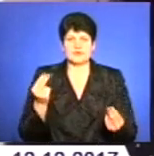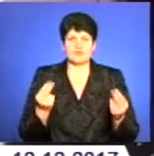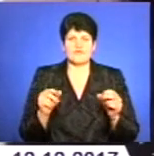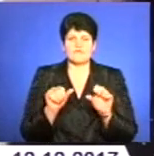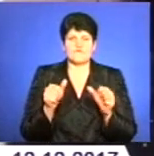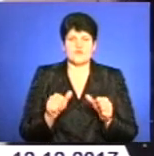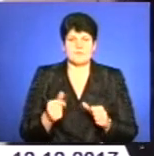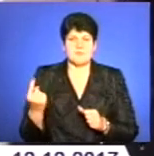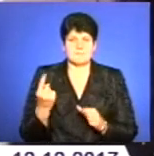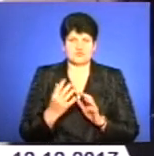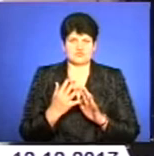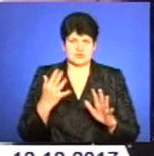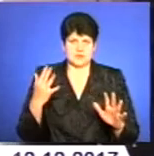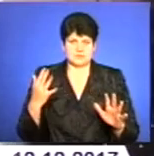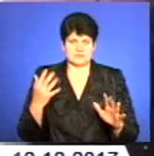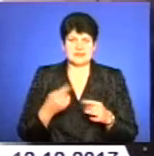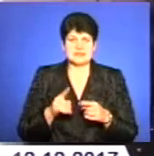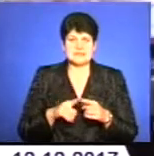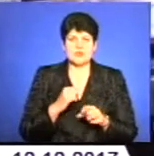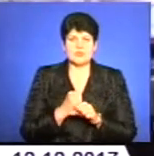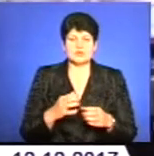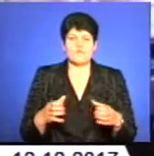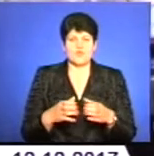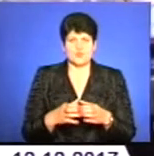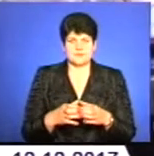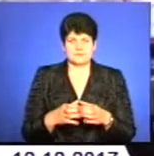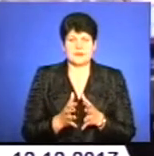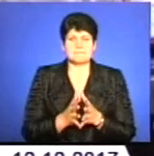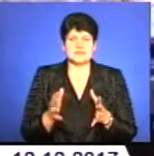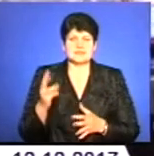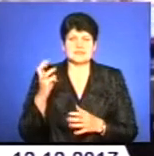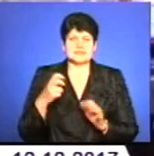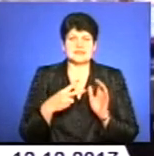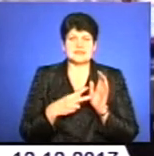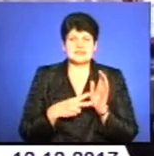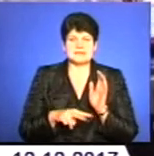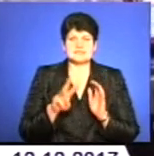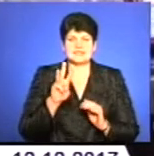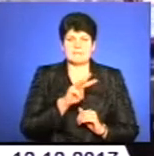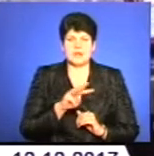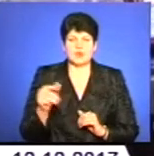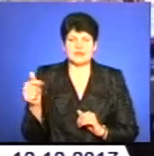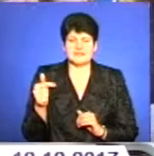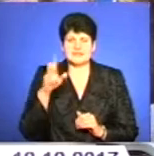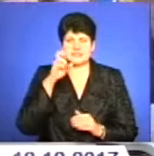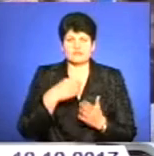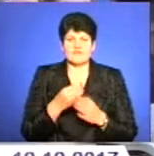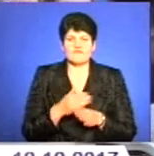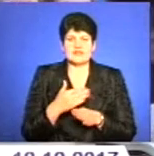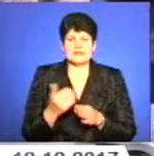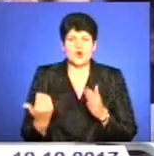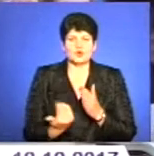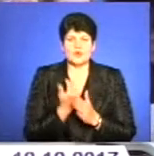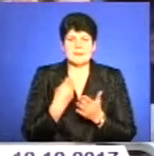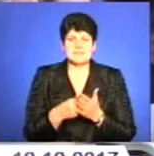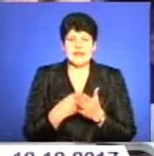формах, в першу чергу, це і робота в групах. Більш як 373 мільйони гривень з держбюджету виділили для оновлення